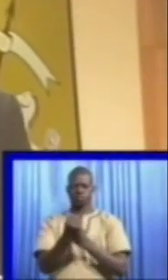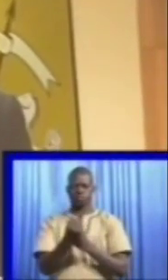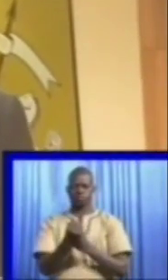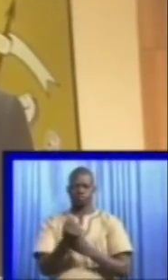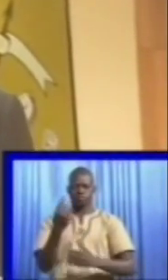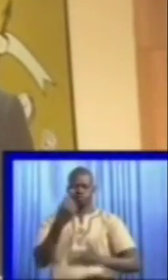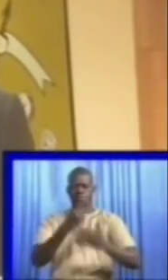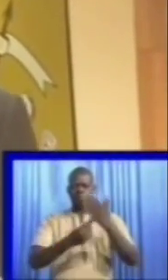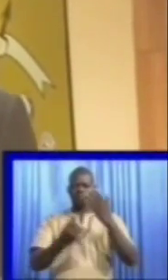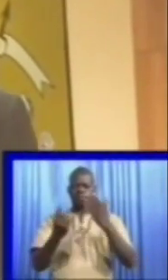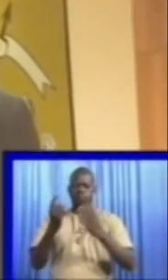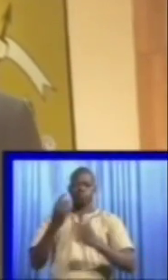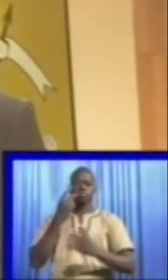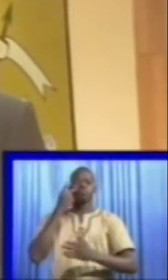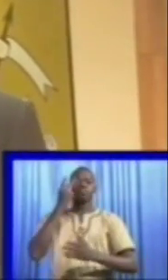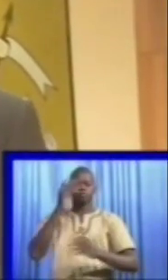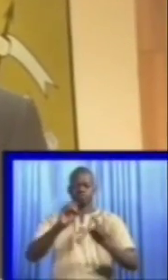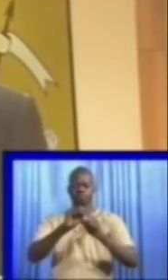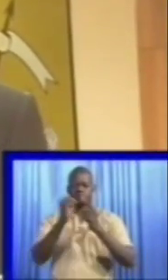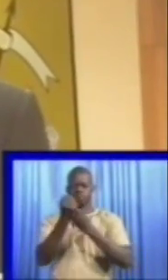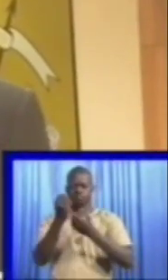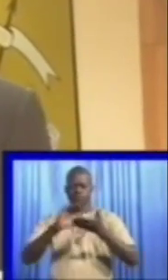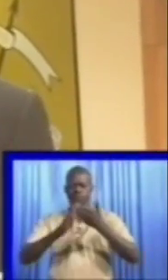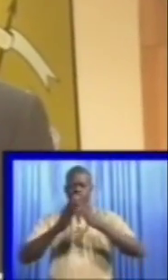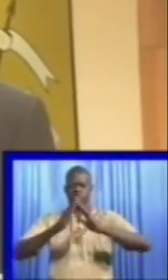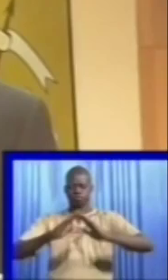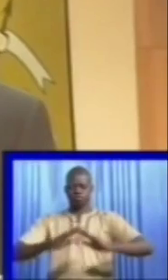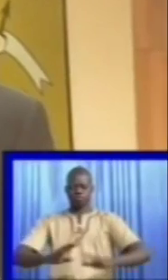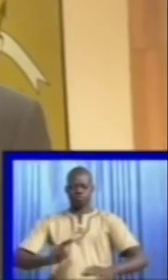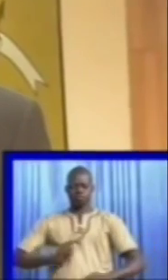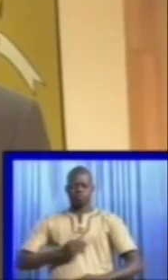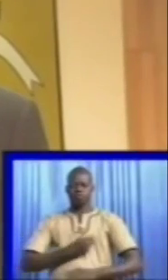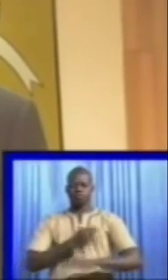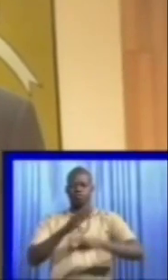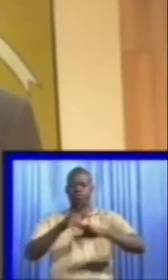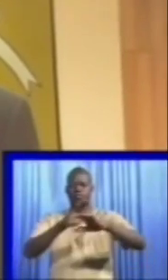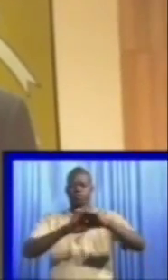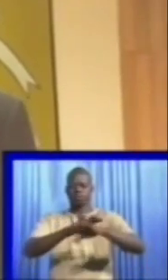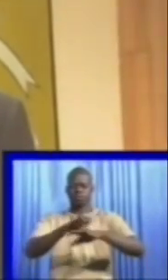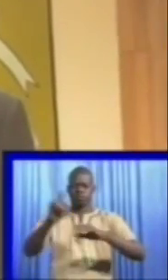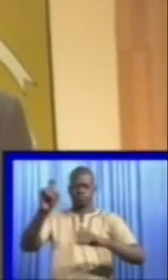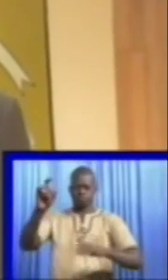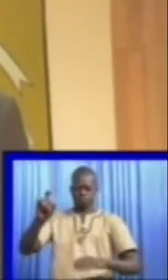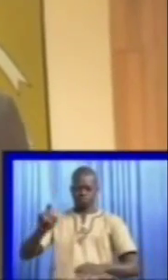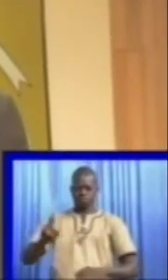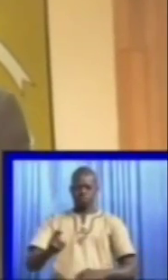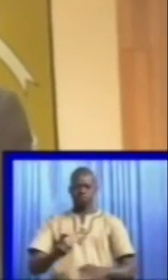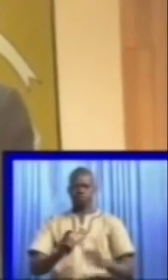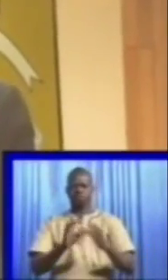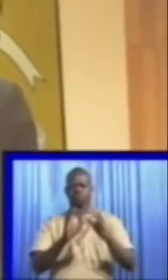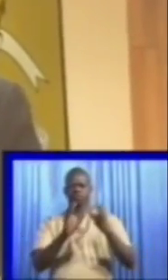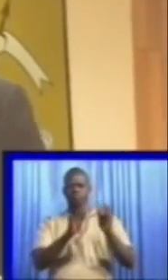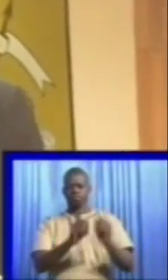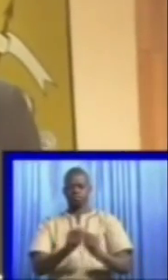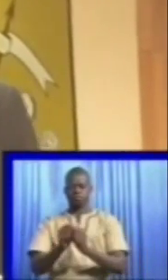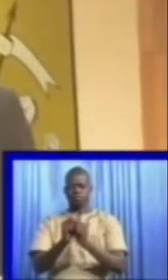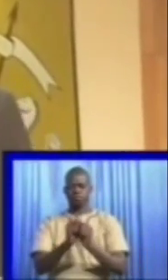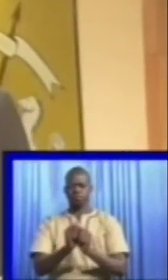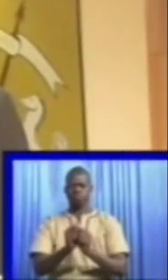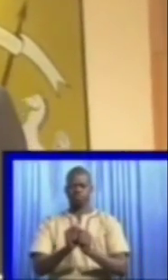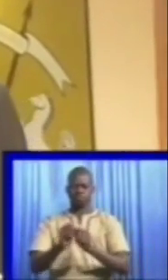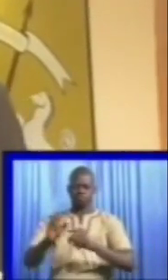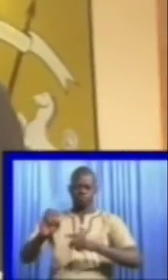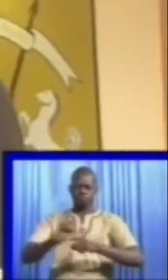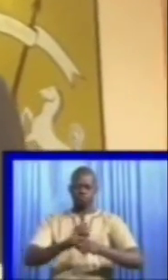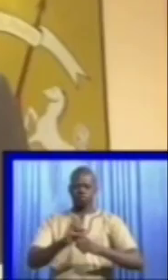quelle convergence pour une société de paix, nous interpelle sur la nécessité de concilier